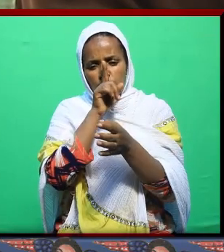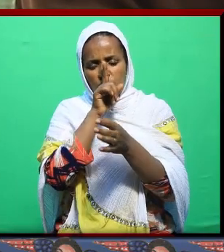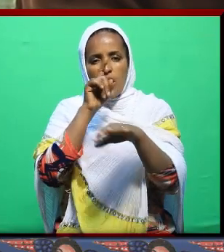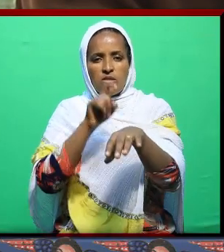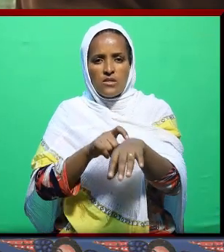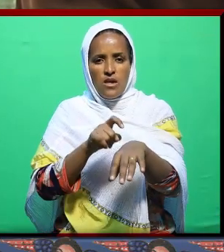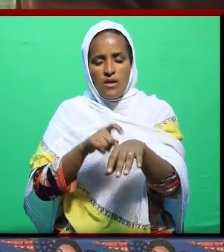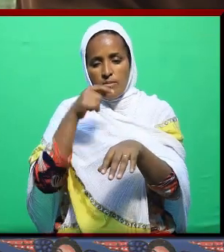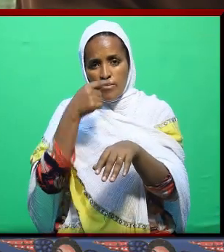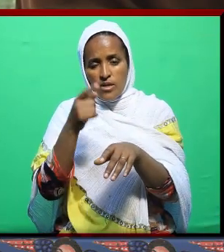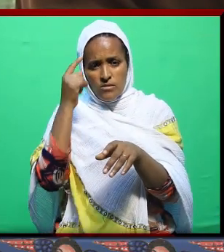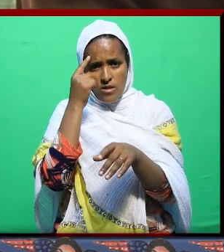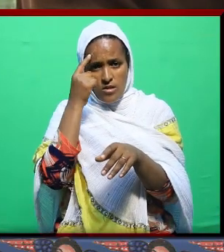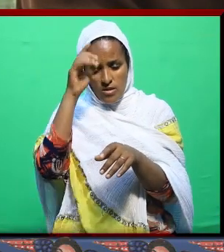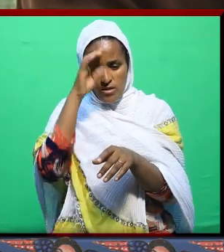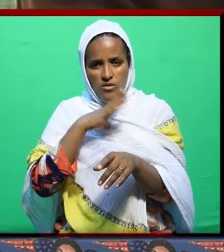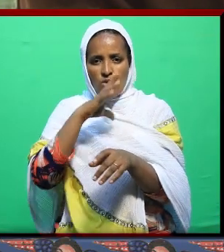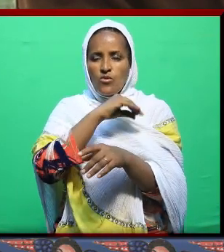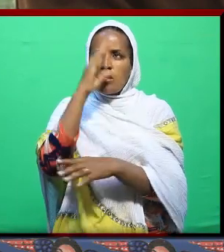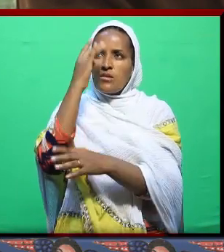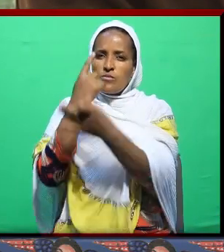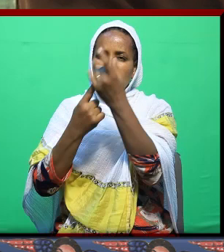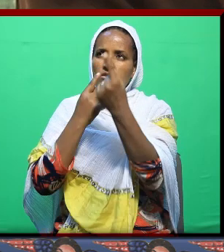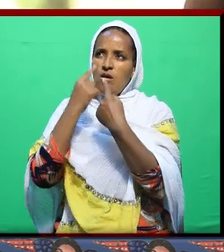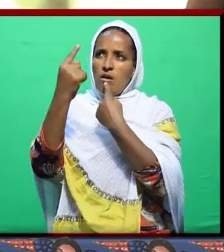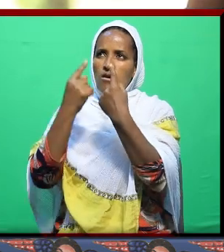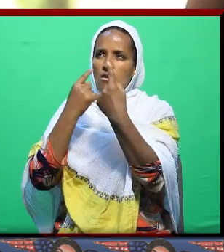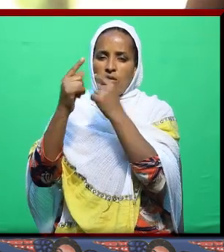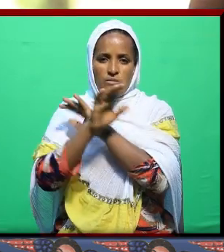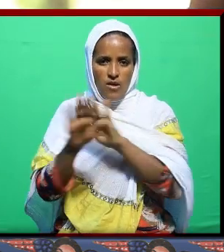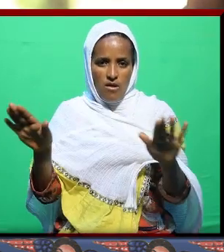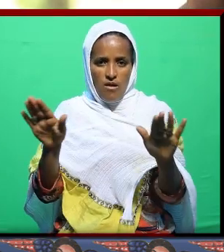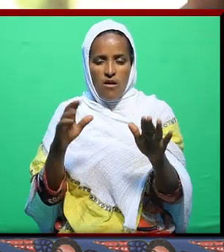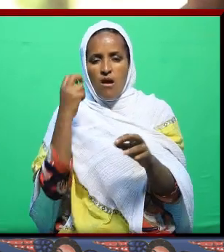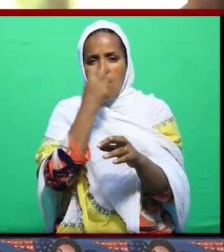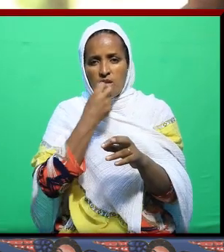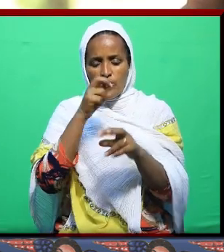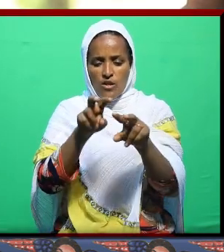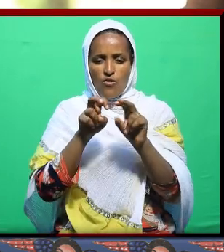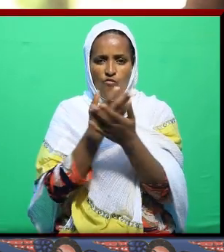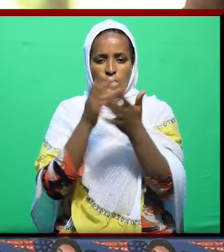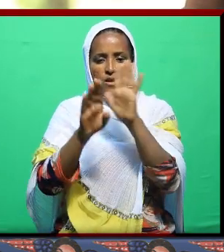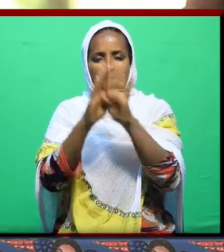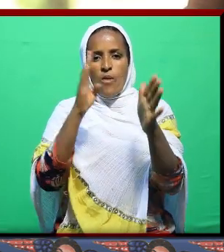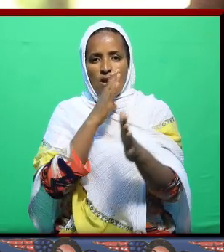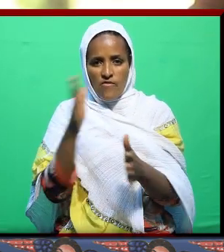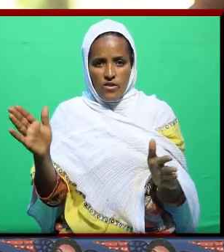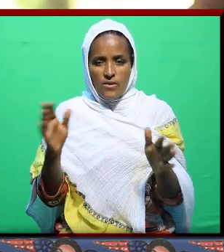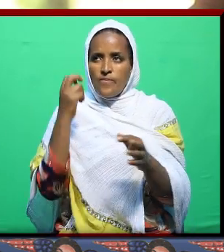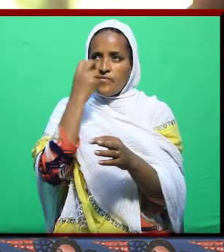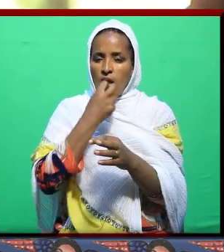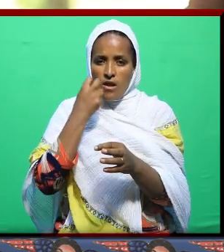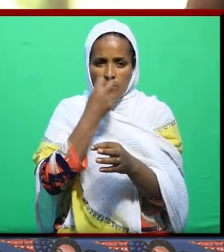ጊዜ ብለን ስናስብ ምንድነው ሰውና እግዚአብሔር ብቻ የሚነጋገሩበት አንደበት ለክፋት